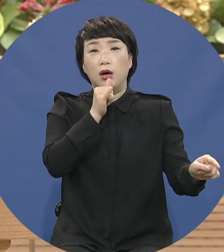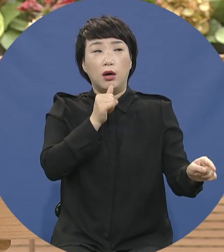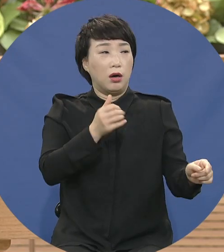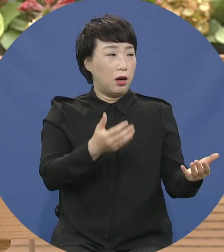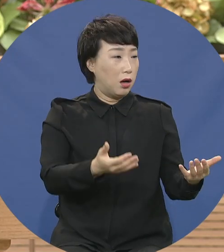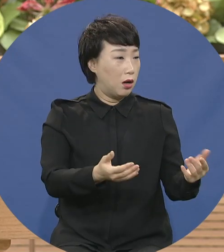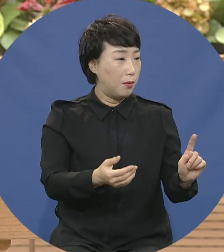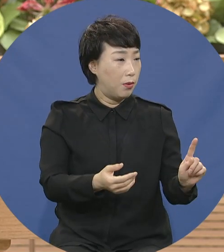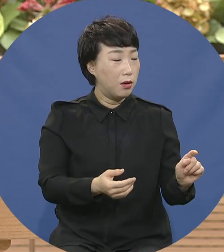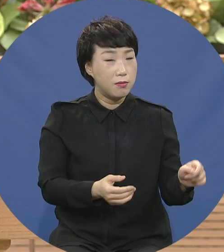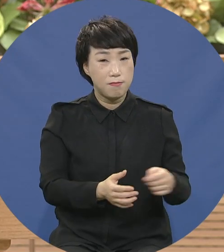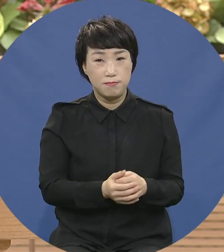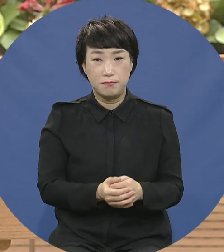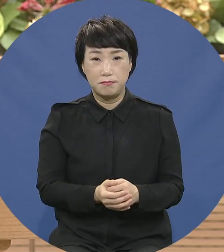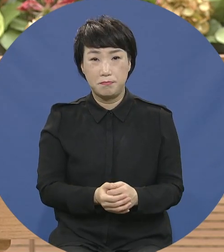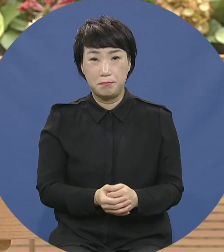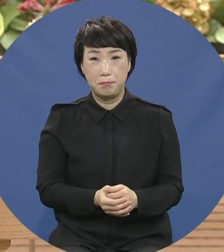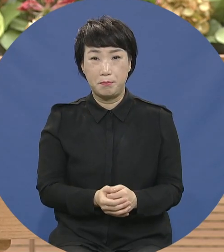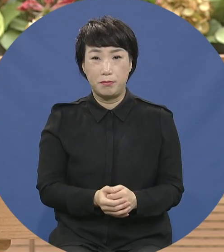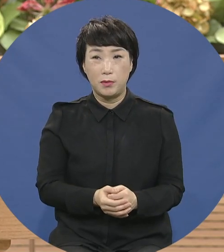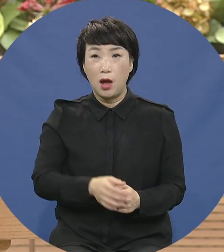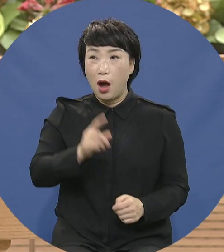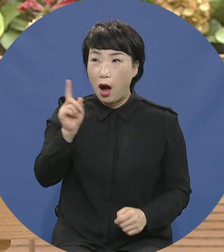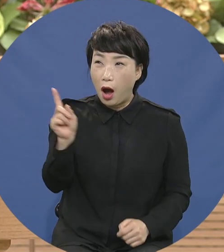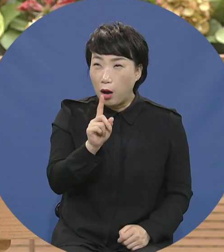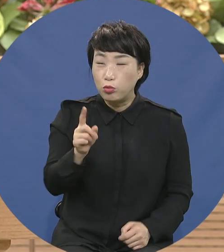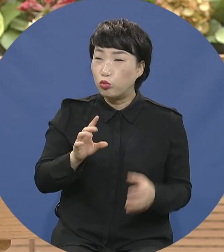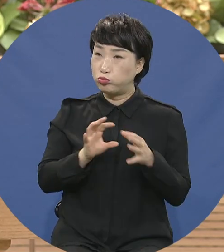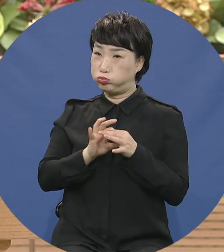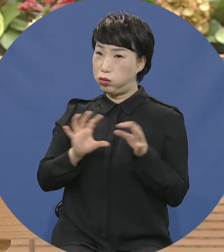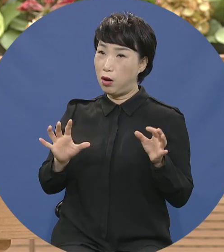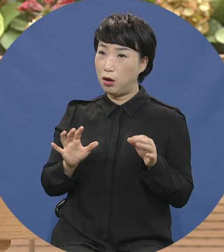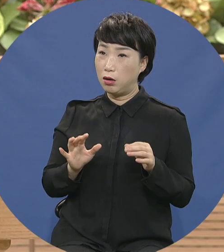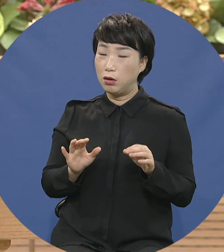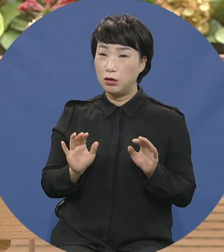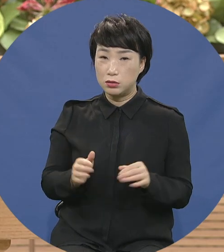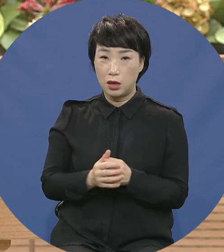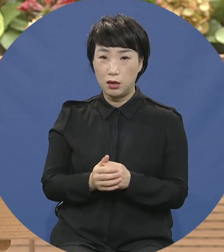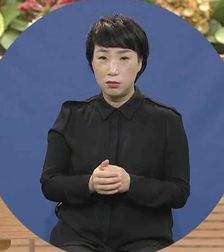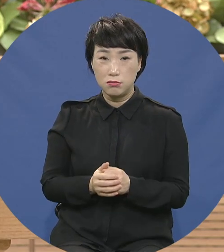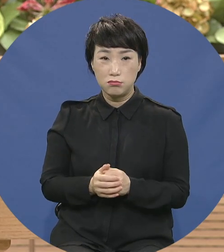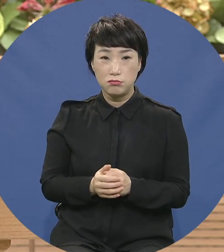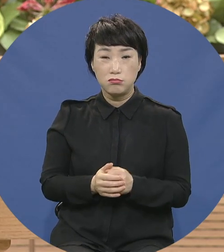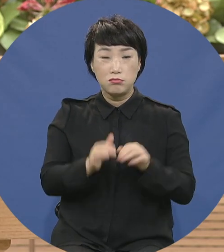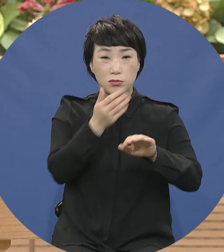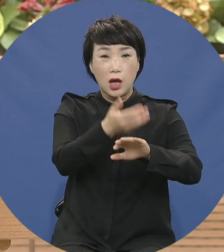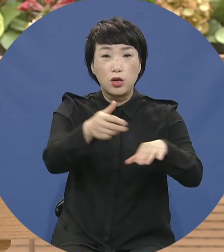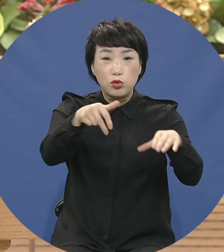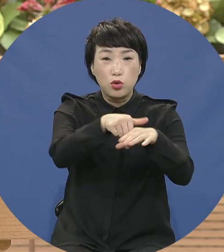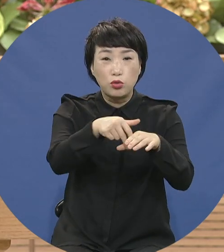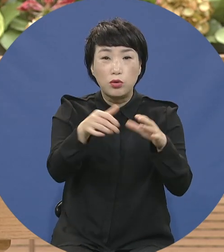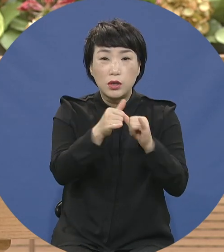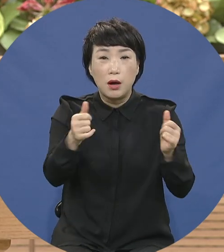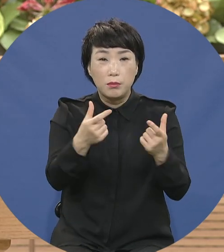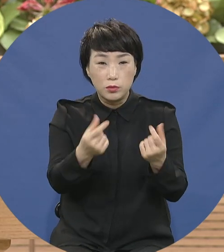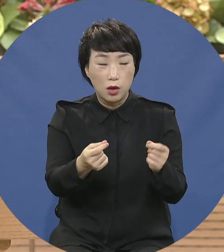너는 마치 아무런 관계도 없는 이방 종교와